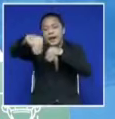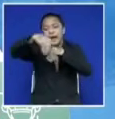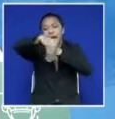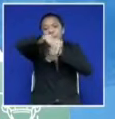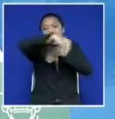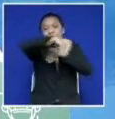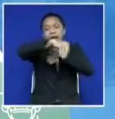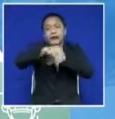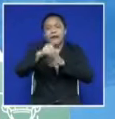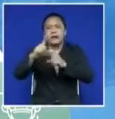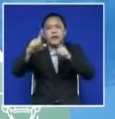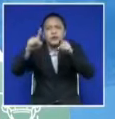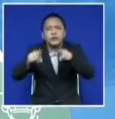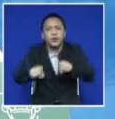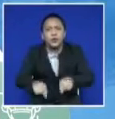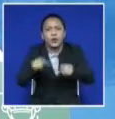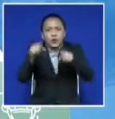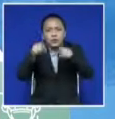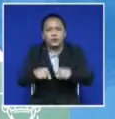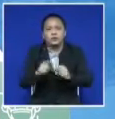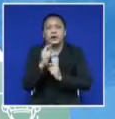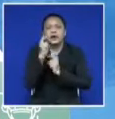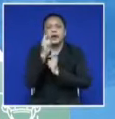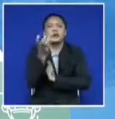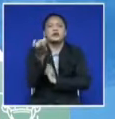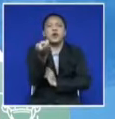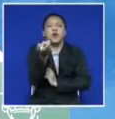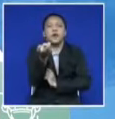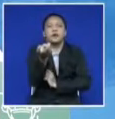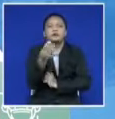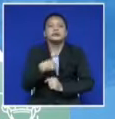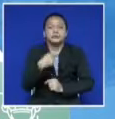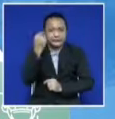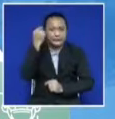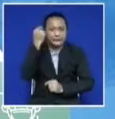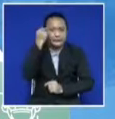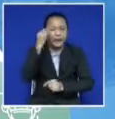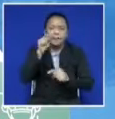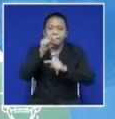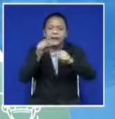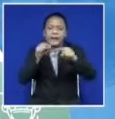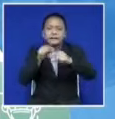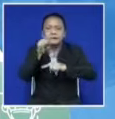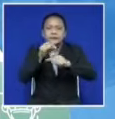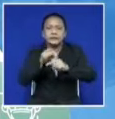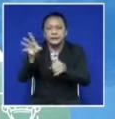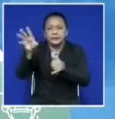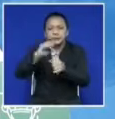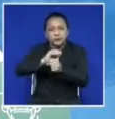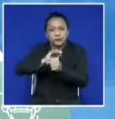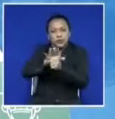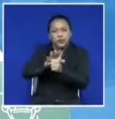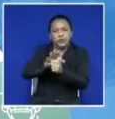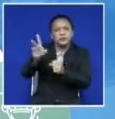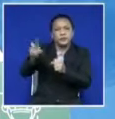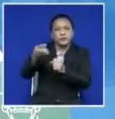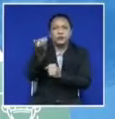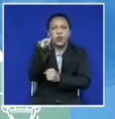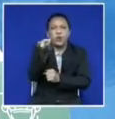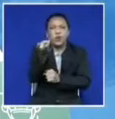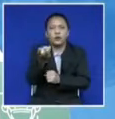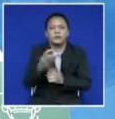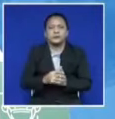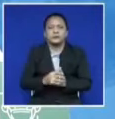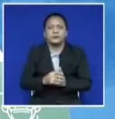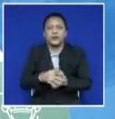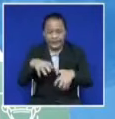ที่ความเสี่ยงต่ำต่างๆเนี่ยก็คาดว่านะฮะเปอร์เซ็นต์ของผู้ที่ตรวจพบเนี่ยก็จะต่ำลงซึ่งเ